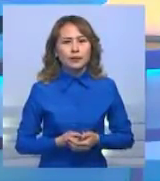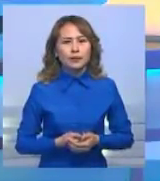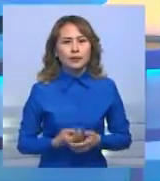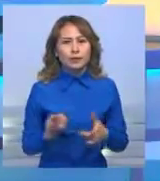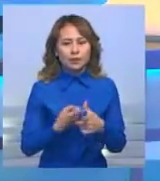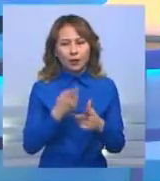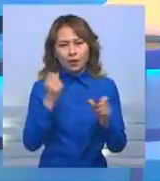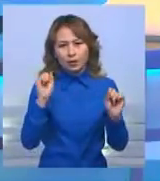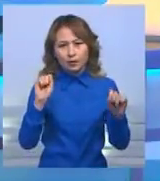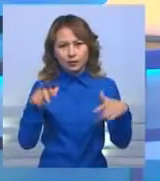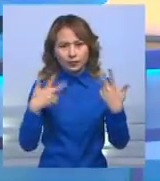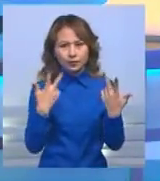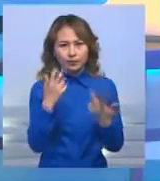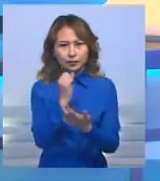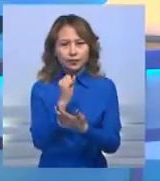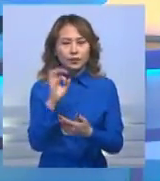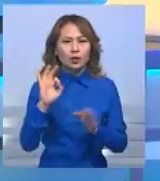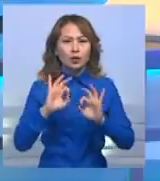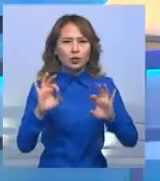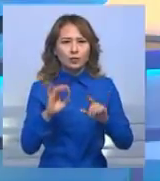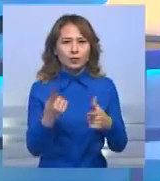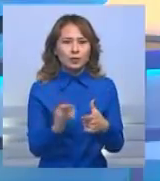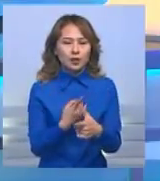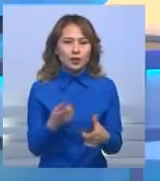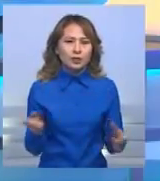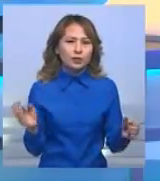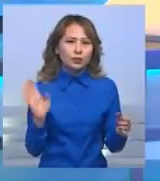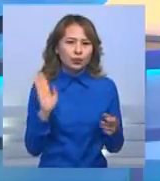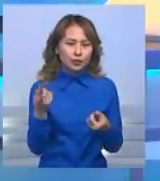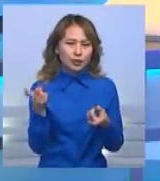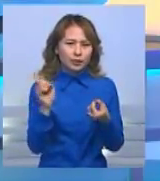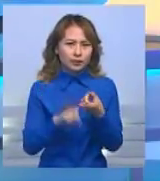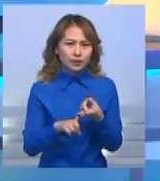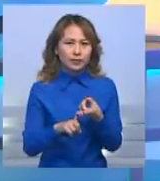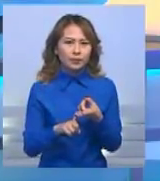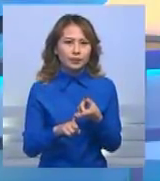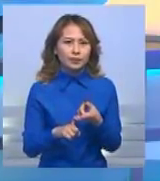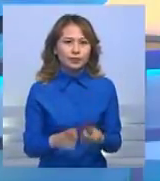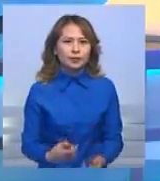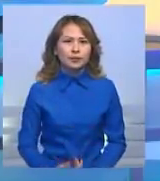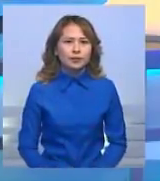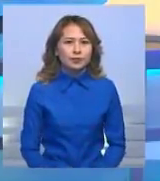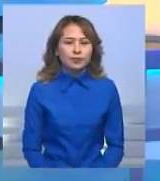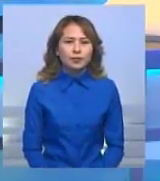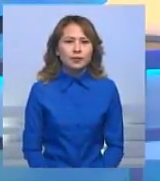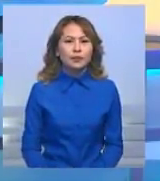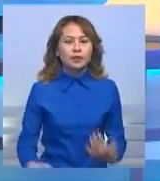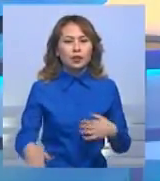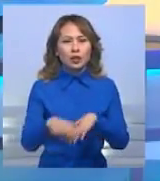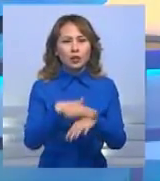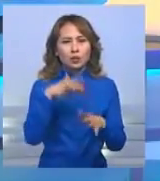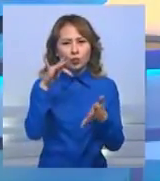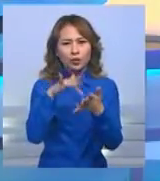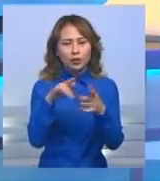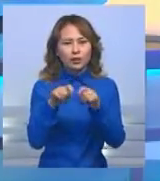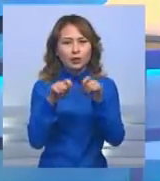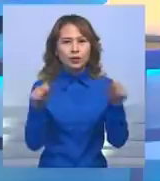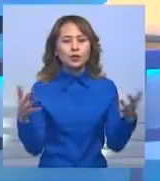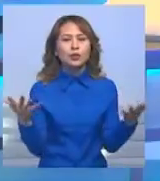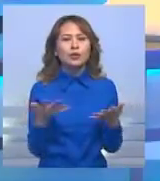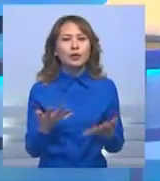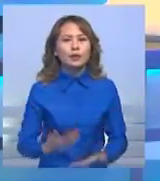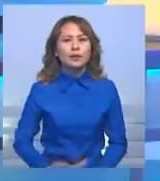Қазір меншікті тілшіміз Ардақ Асылханұлы сол жерден бізбен тікелей байланысқа шыққалы тұр. Ардақ, еліміздегі жалғыз